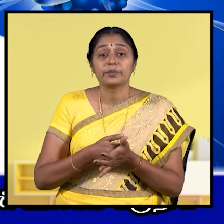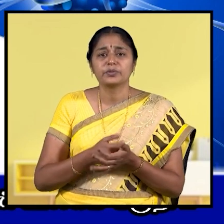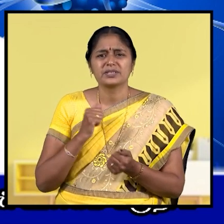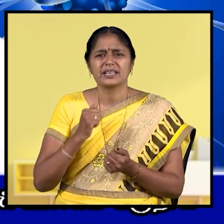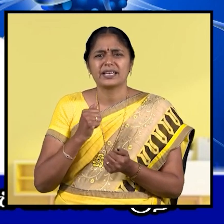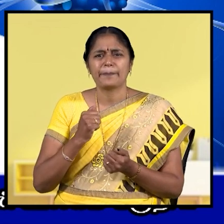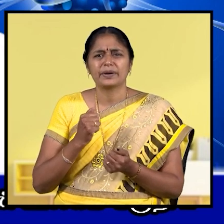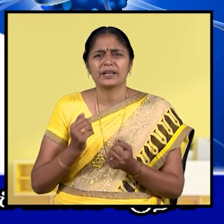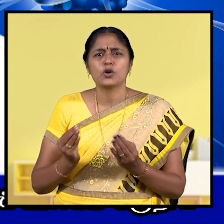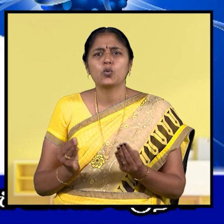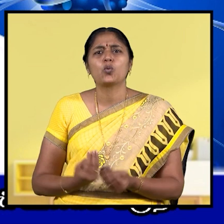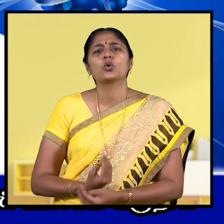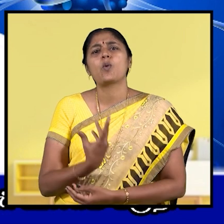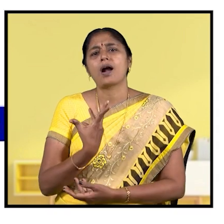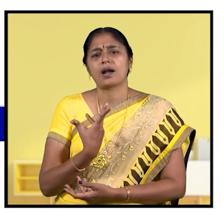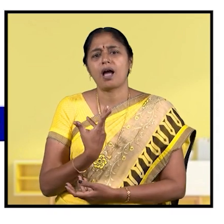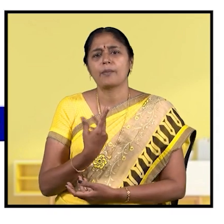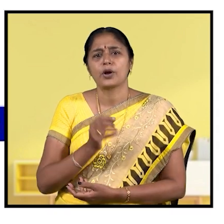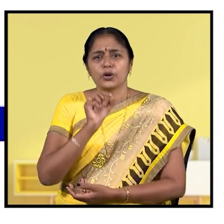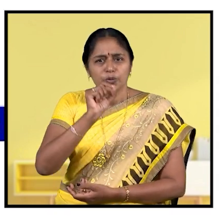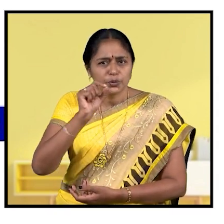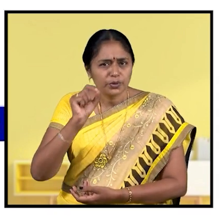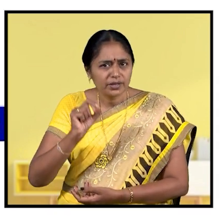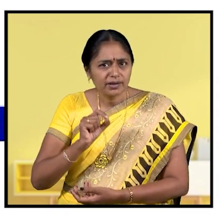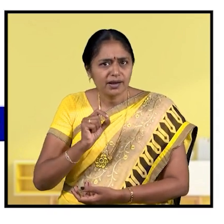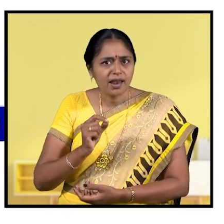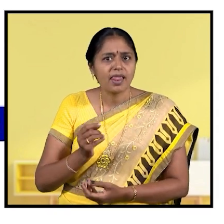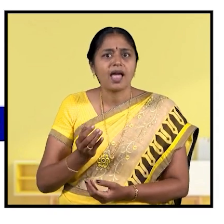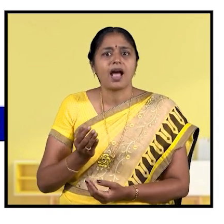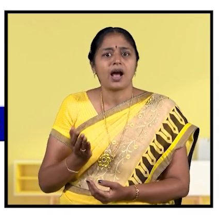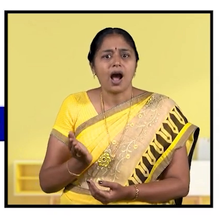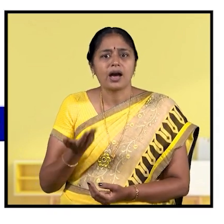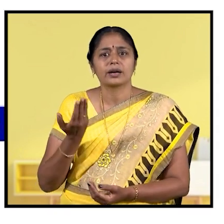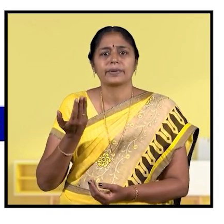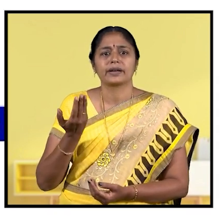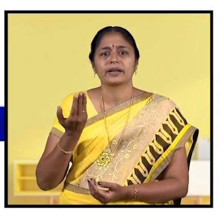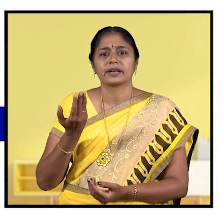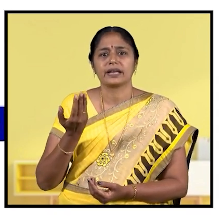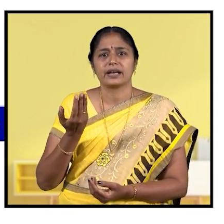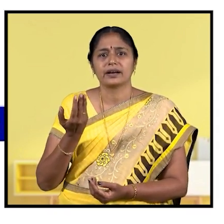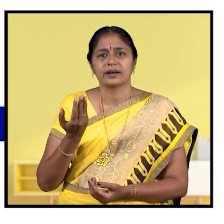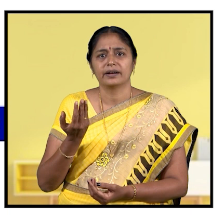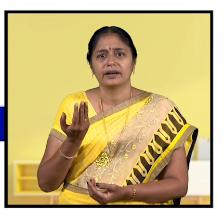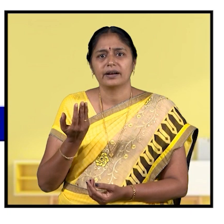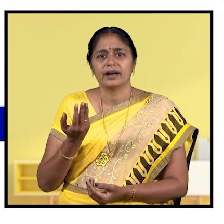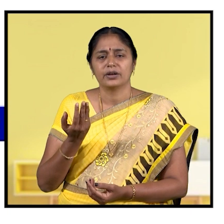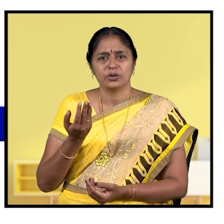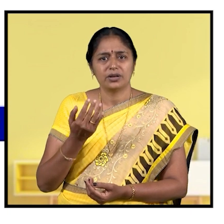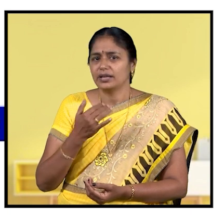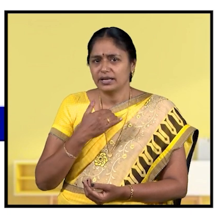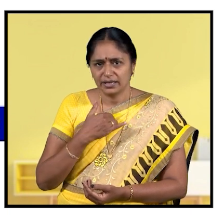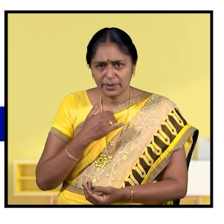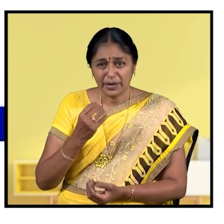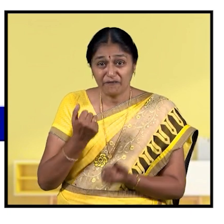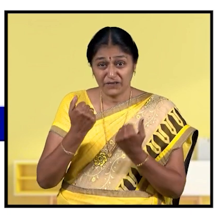நம்ம உண்டாக்குறோம் அப்படின்னு பார்த்தீங்கன்னா, நுண்ணுயிரிகள் உண்டாக்கக்கூடிய அந்த நோய் கிருமிகளை தான் வந்து நம்ம தடுப்பூசியாக உடம்புல செலுத்திக்கிறோம். நுண்ணுயிரிட்டு நேரடியாக நோய் கிருமி